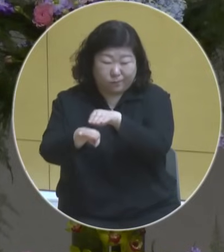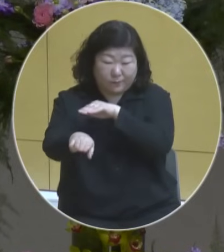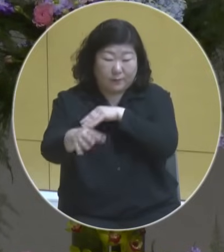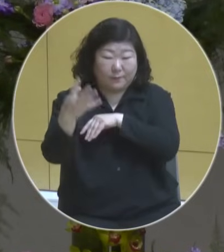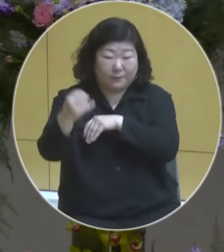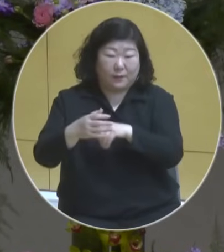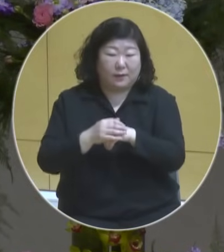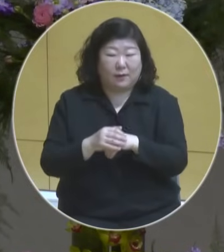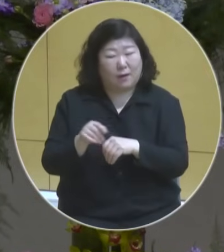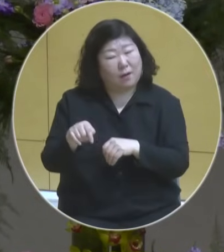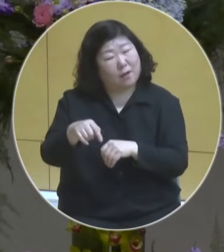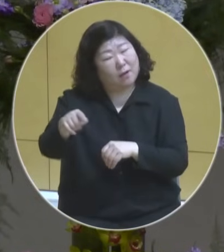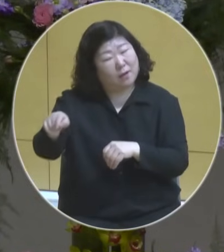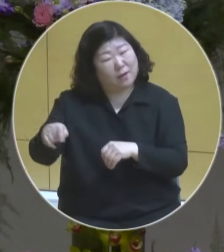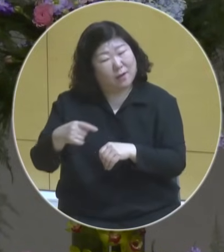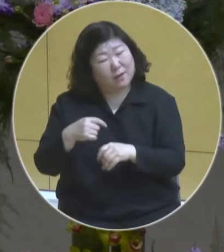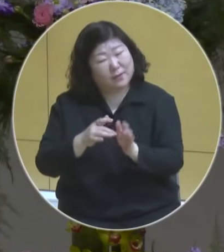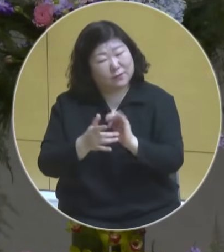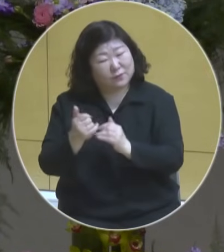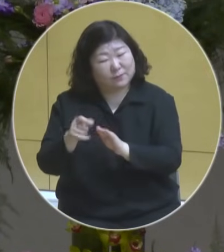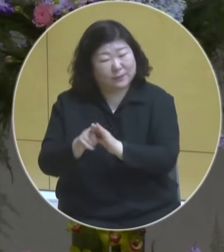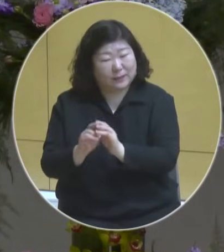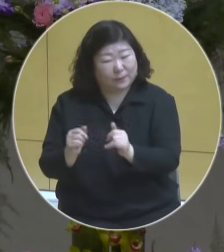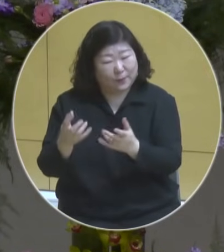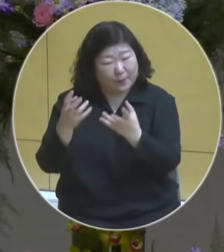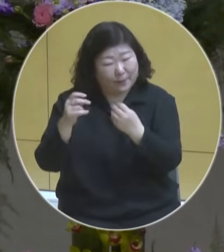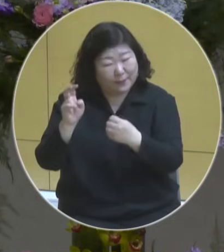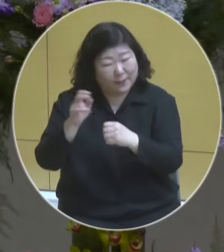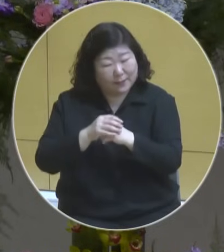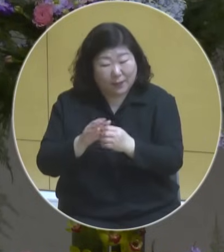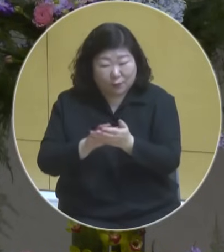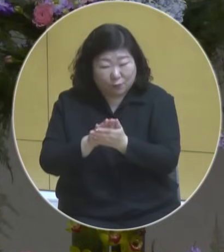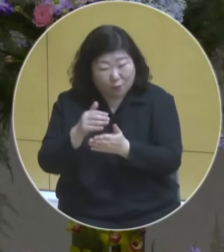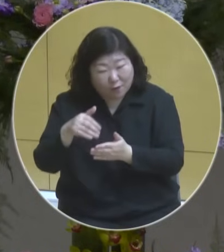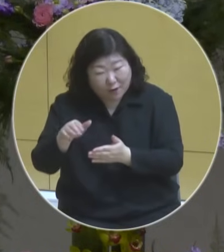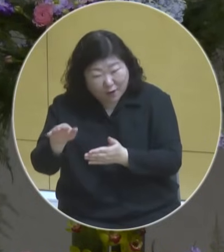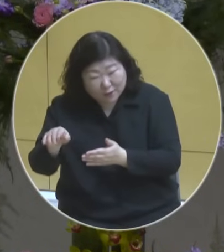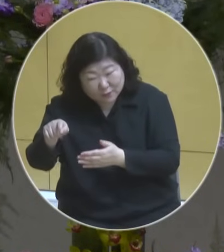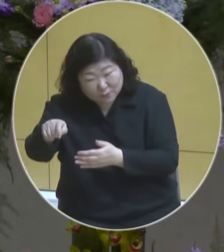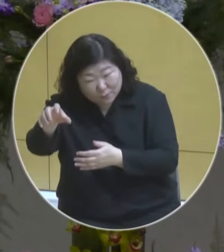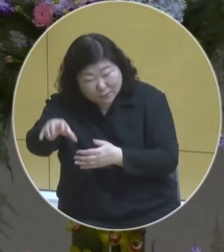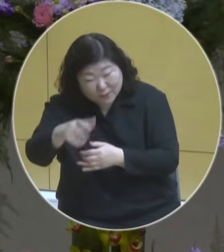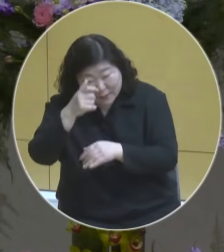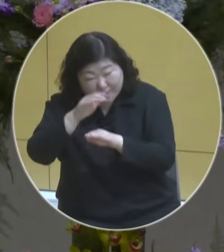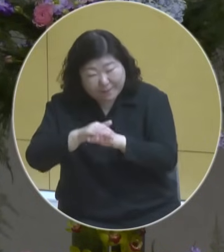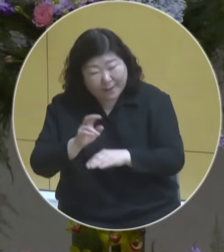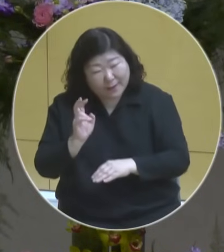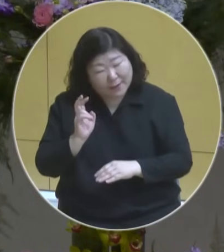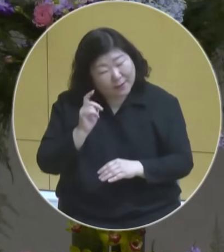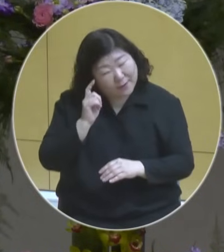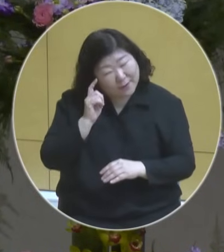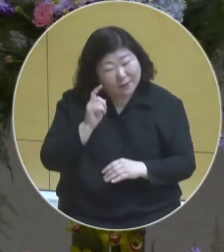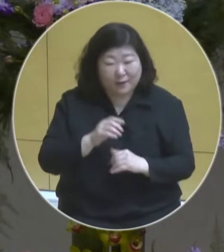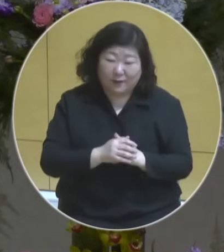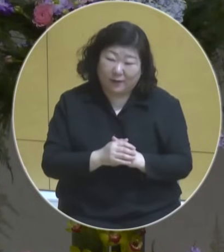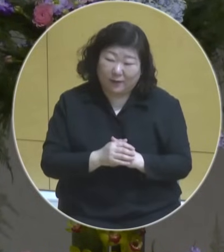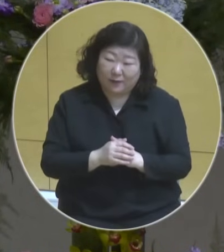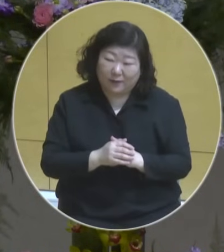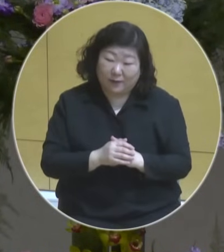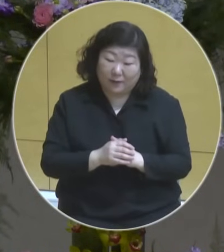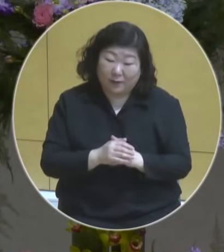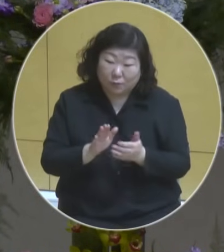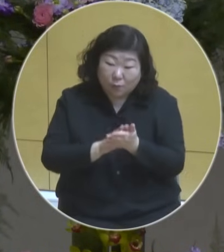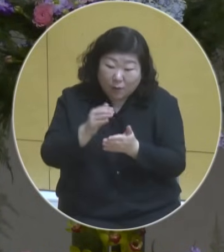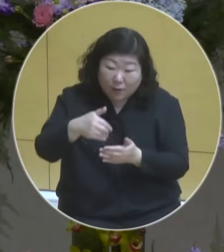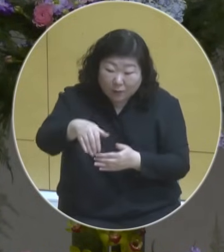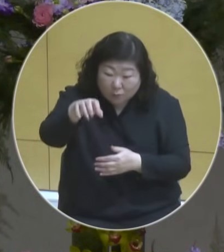많을 텐데 저들이 놀러 가서 예배를 드릴까 저희들이 놀러가서 교회 찾아가서 예배를